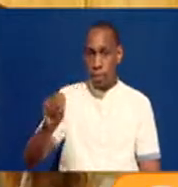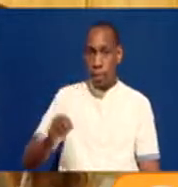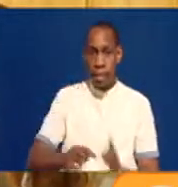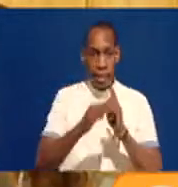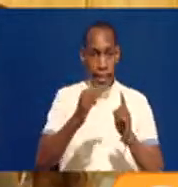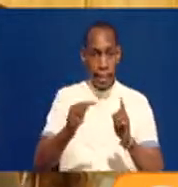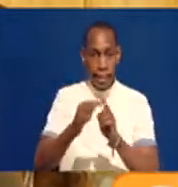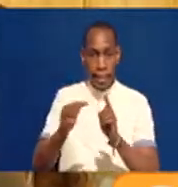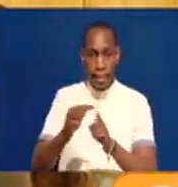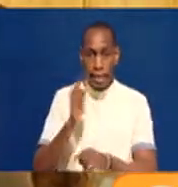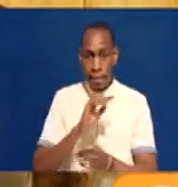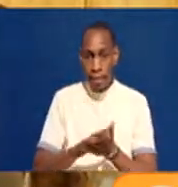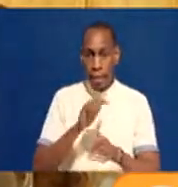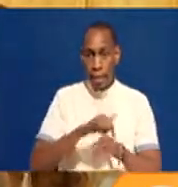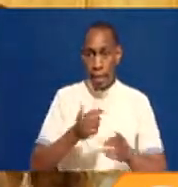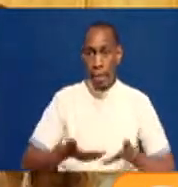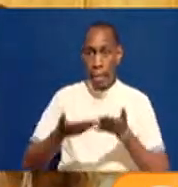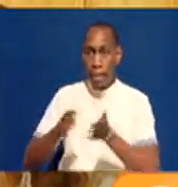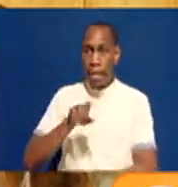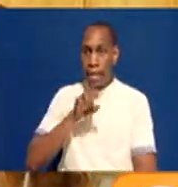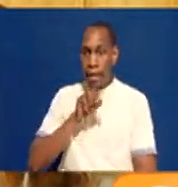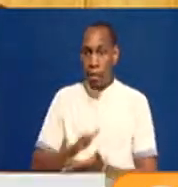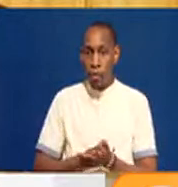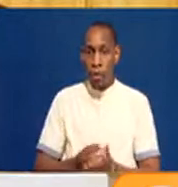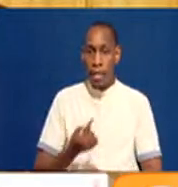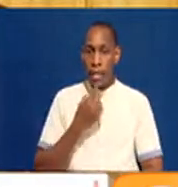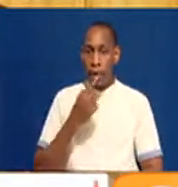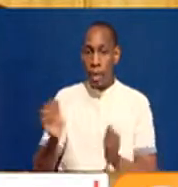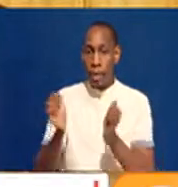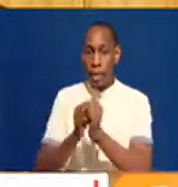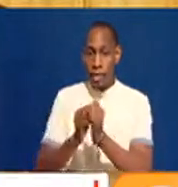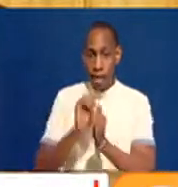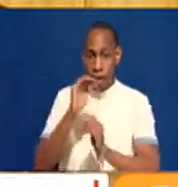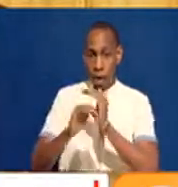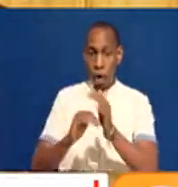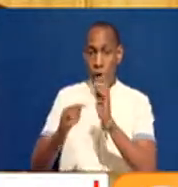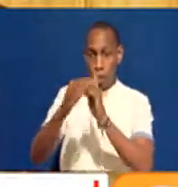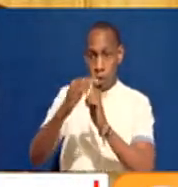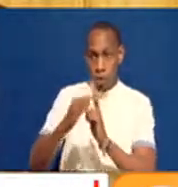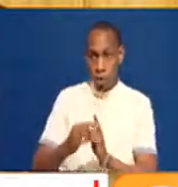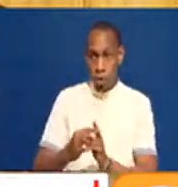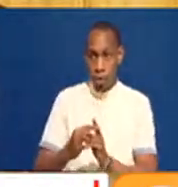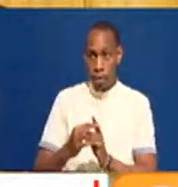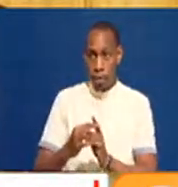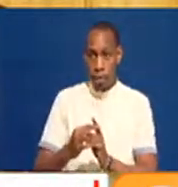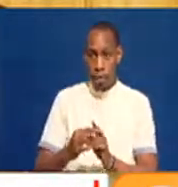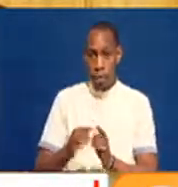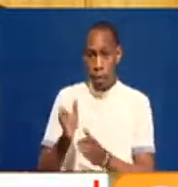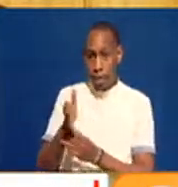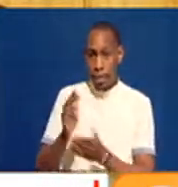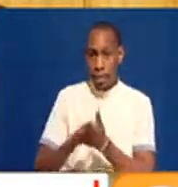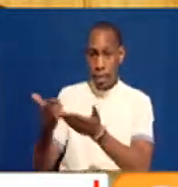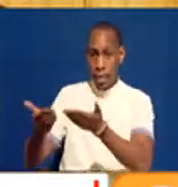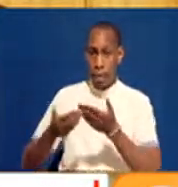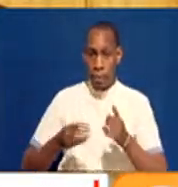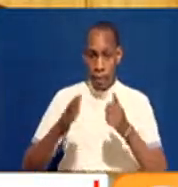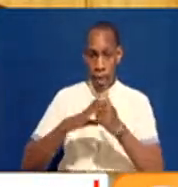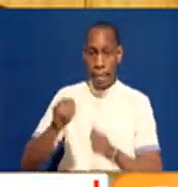Nikachinja. Wakati nilikuwa napeleka hizo kuku zilikuwa 110 sasa zote juu on Thursday alikuwa me receive